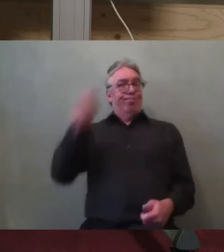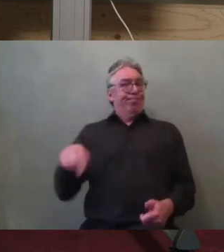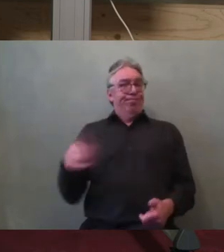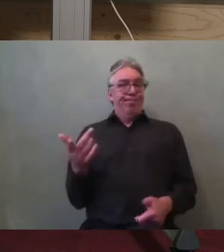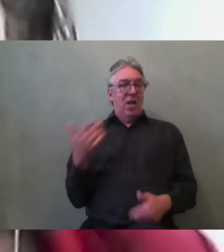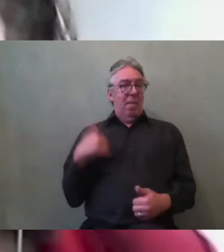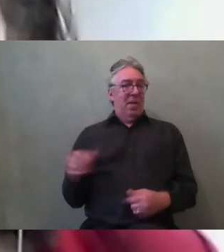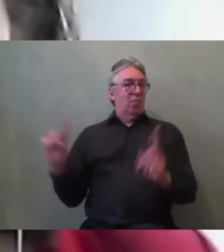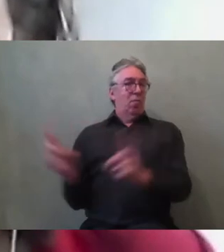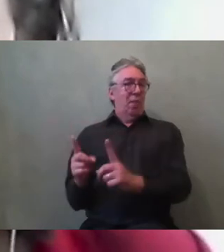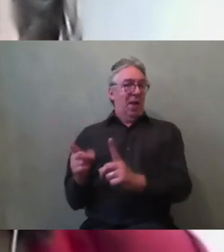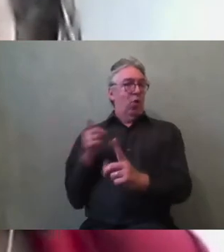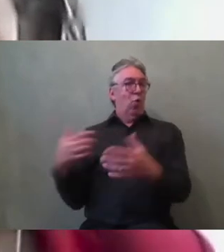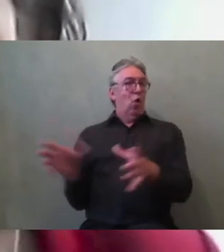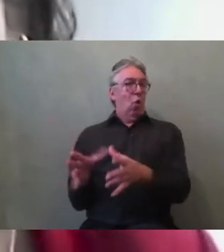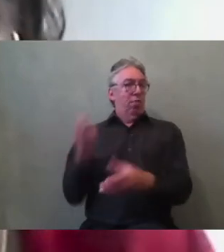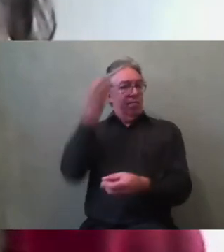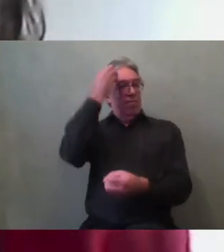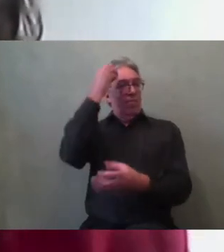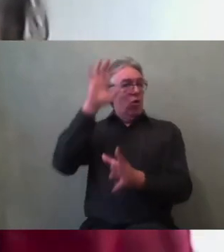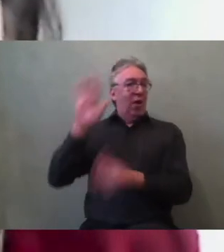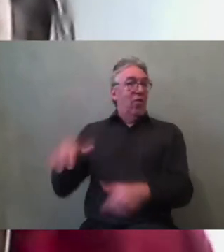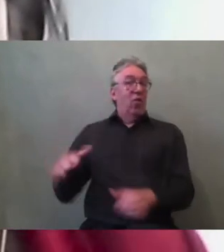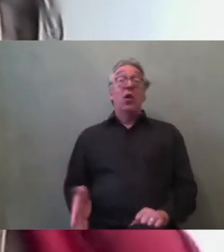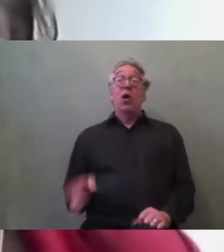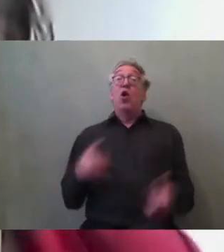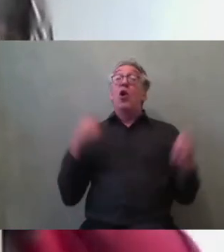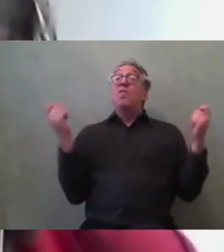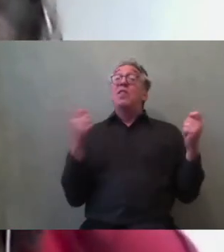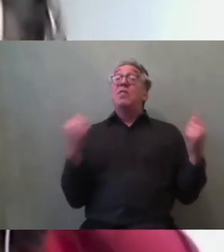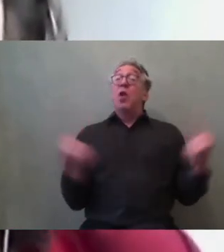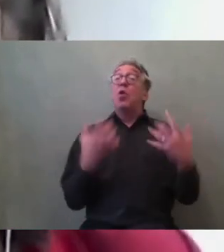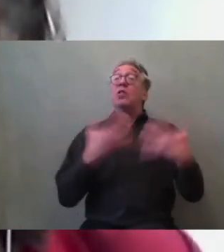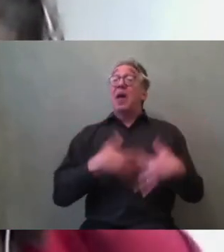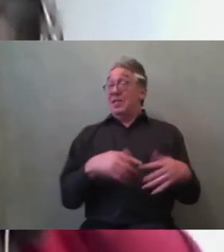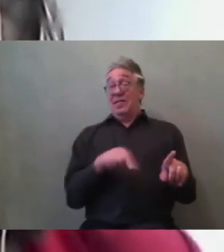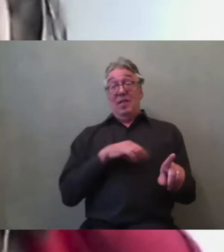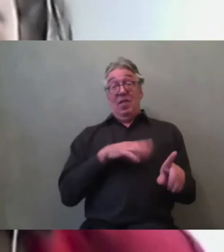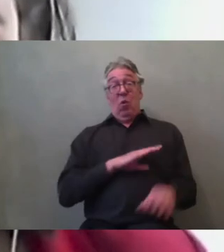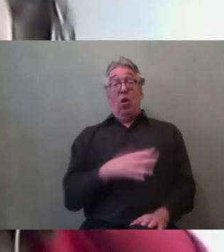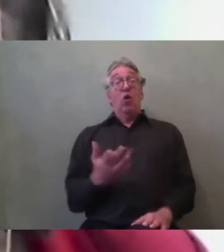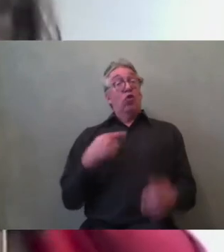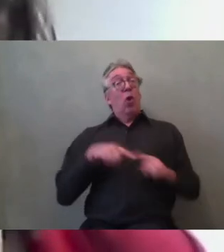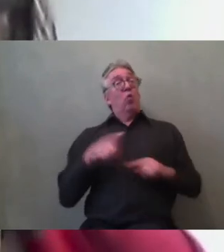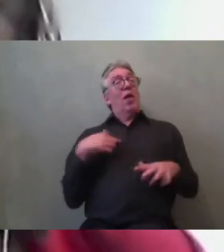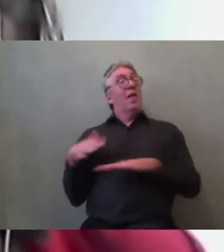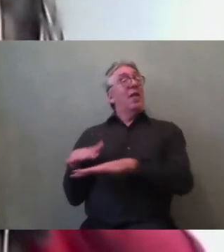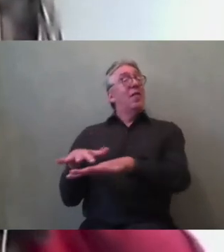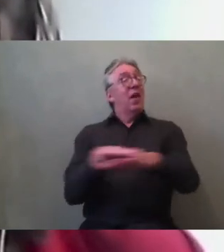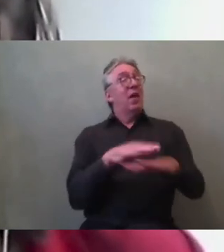beperking. Zo ook festivalorganisatoren. Vanuit mijn netwerk merkte ik dat